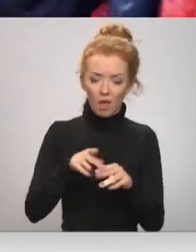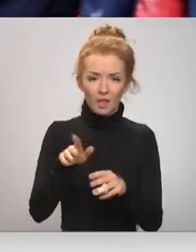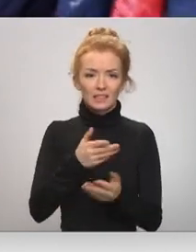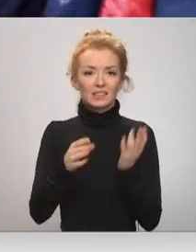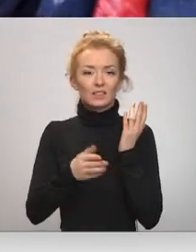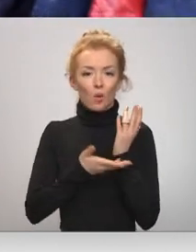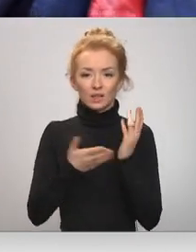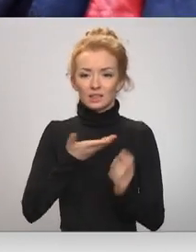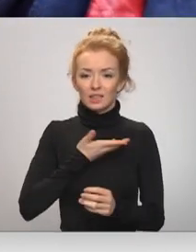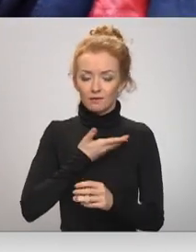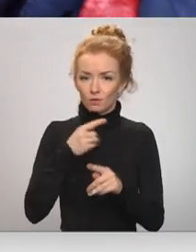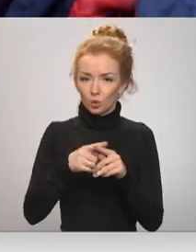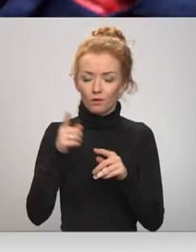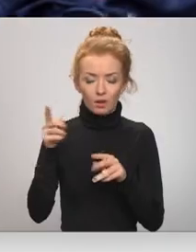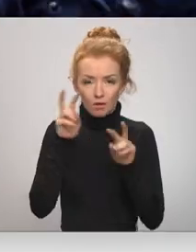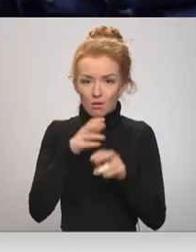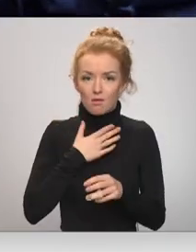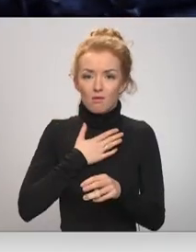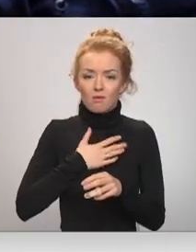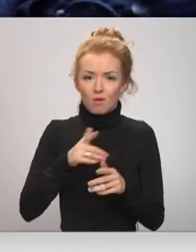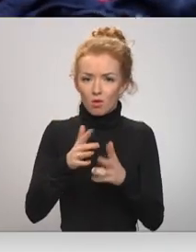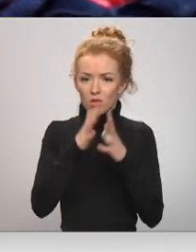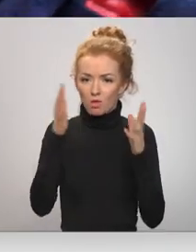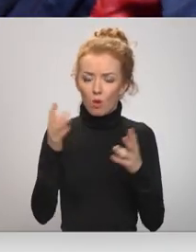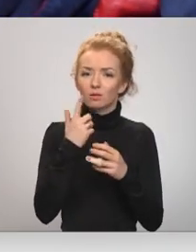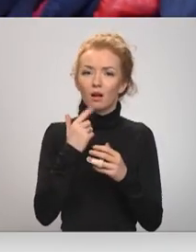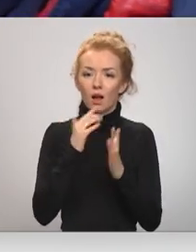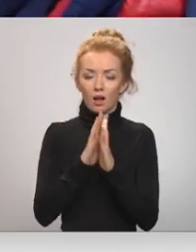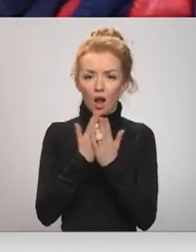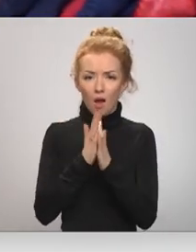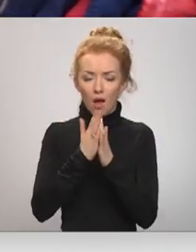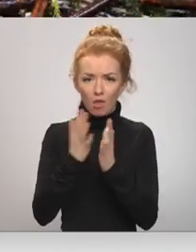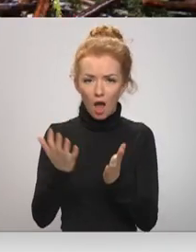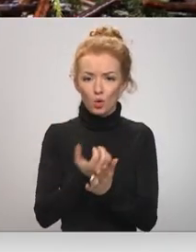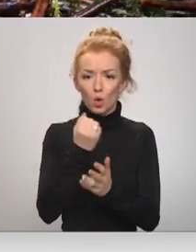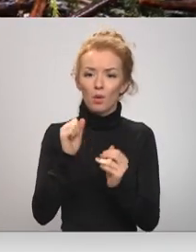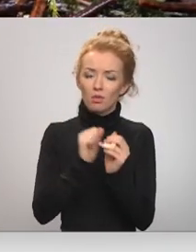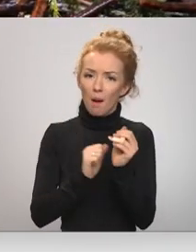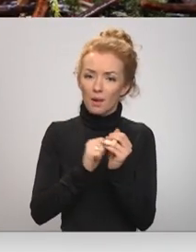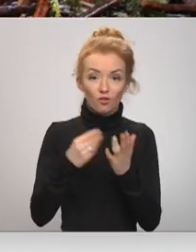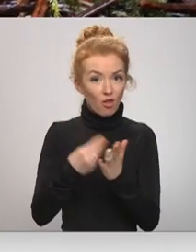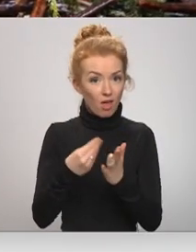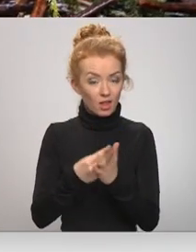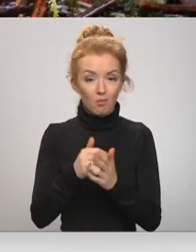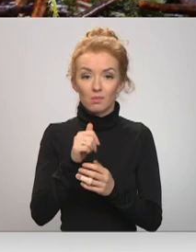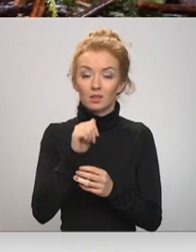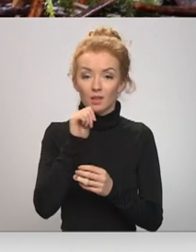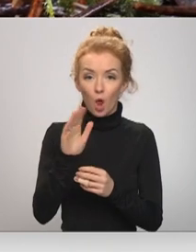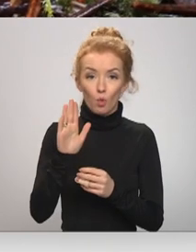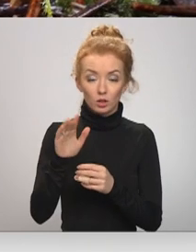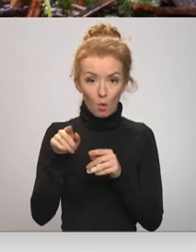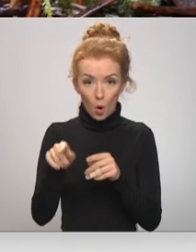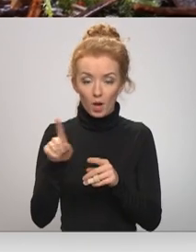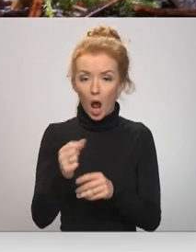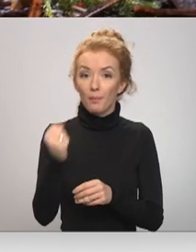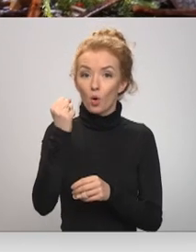mežiem, kur vienā nogabalā atrodamas vairākas sarkanajā grāmatā atrodamas dabas vērtības. Zaļā buksbaumija ir